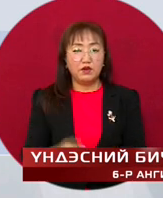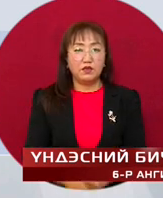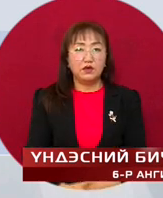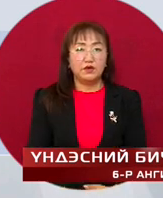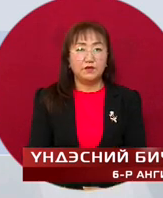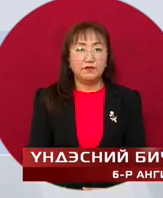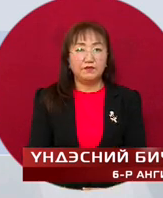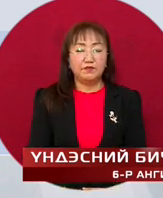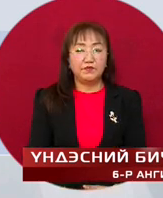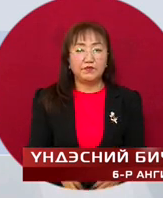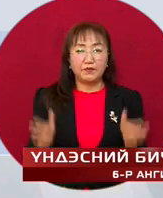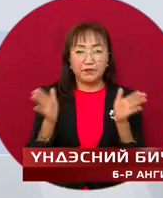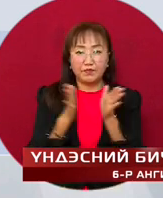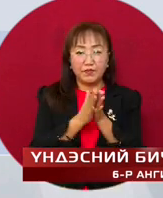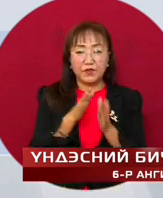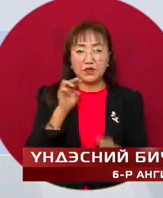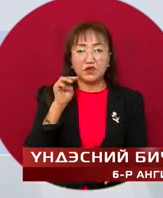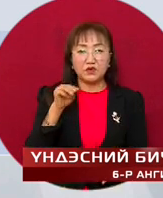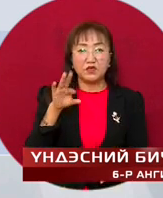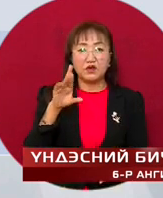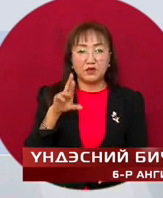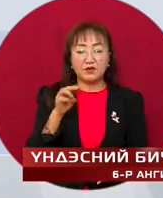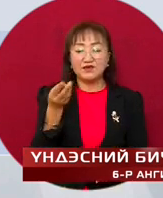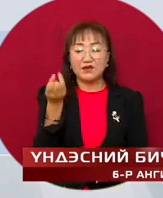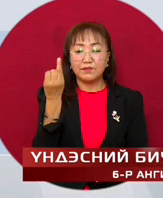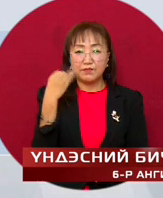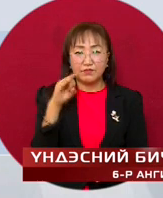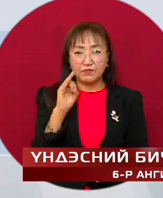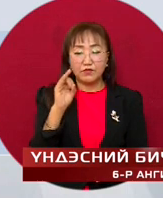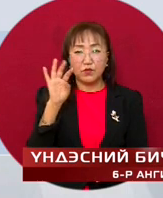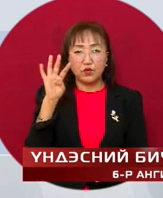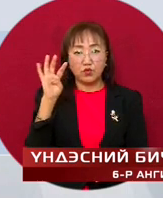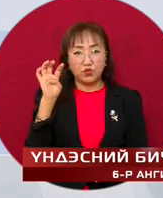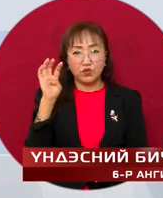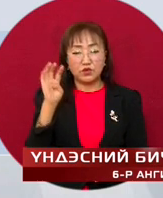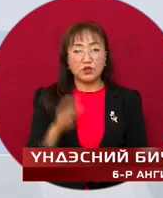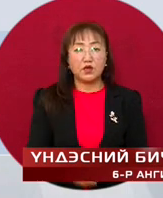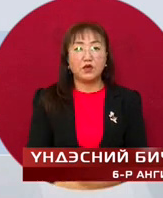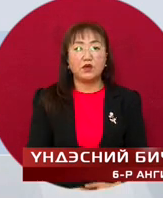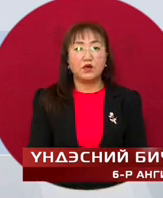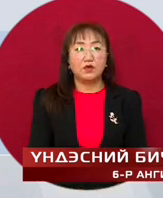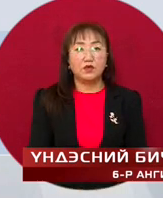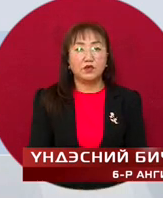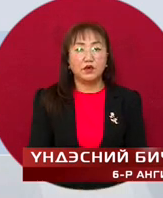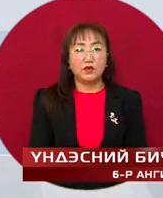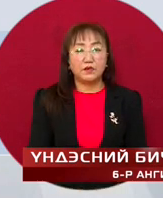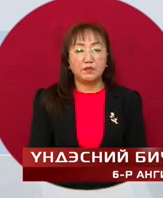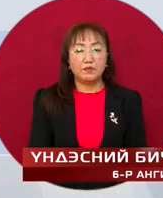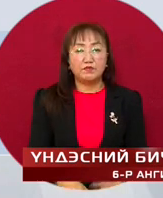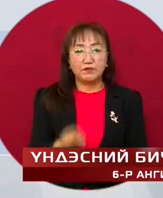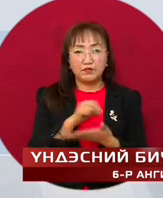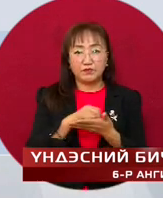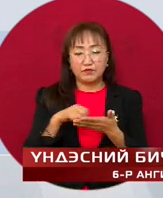За, хамтрагын диалгал тай, тэ, той. За, бичлэгийн онцлогийг анхаараарай.